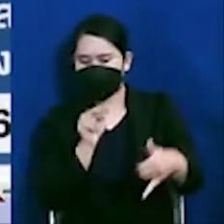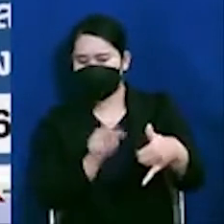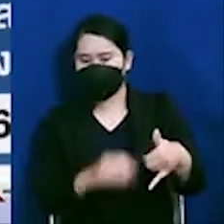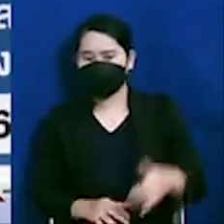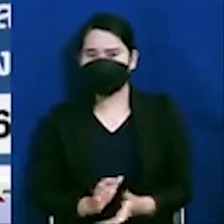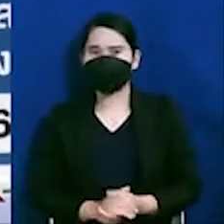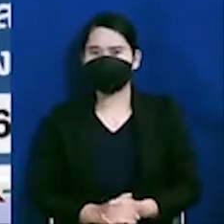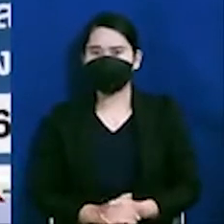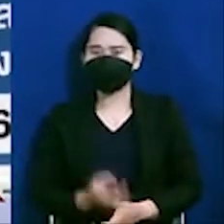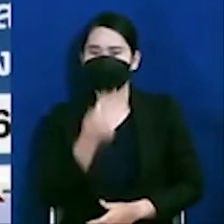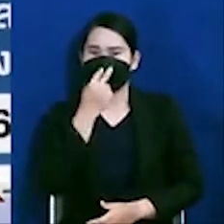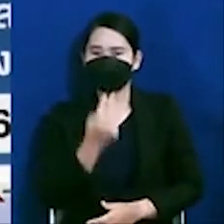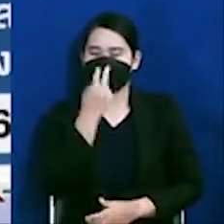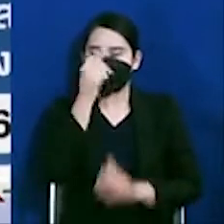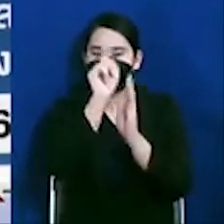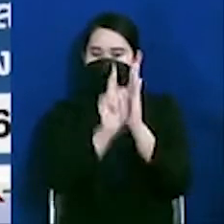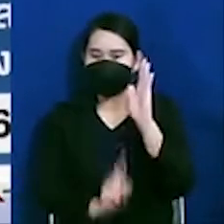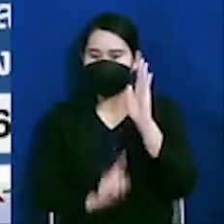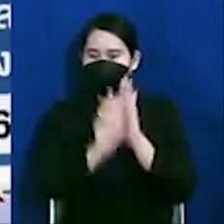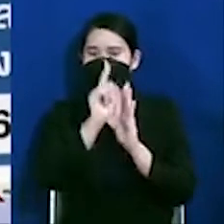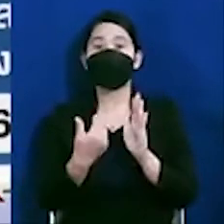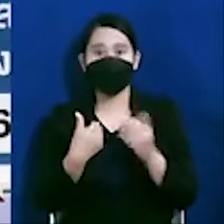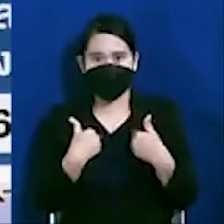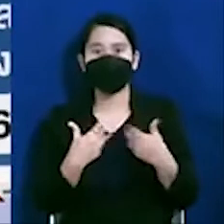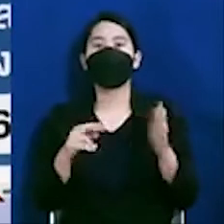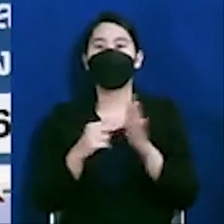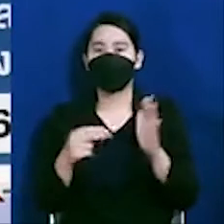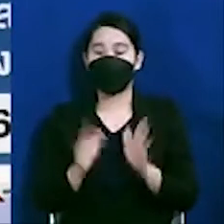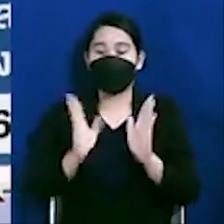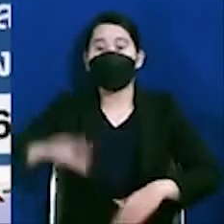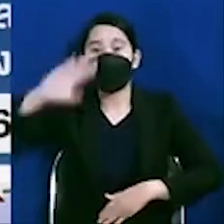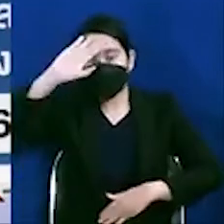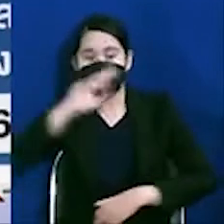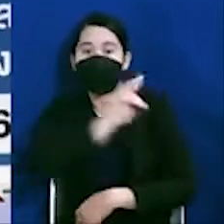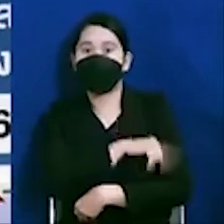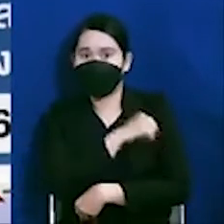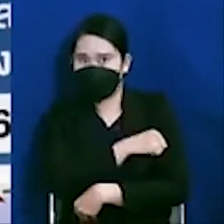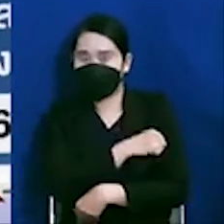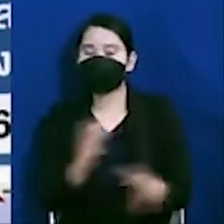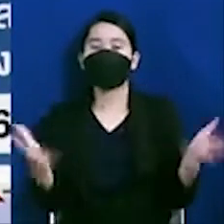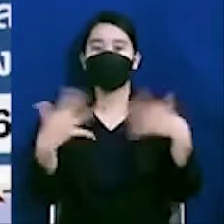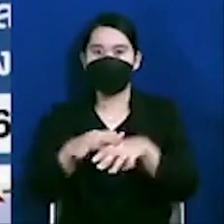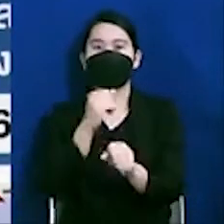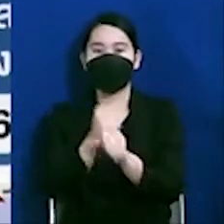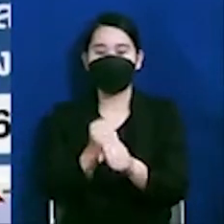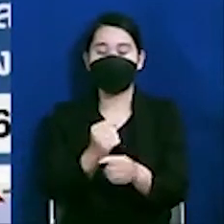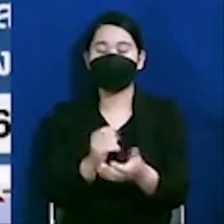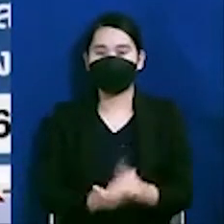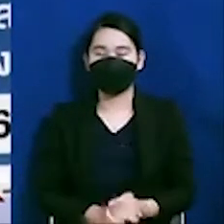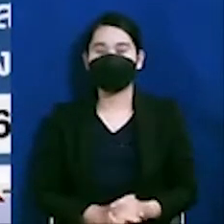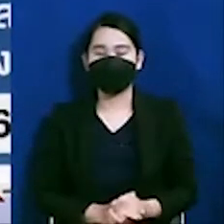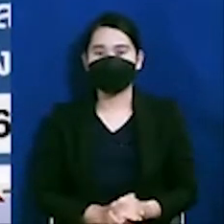ออกซิเจนต่ำไหมนะครับก็จะเป็นการที่ทำร่วมกันเนาะให้คนไทยทำและหมอช่วยประเมินนะครับนอกเหนือจากนั้นถ้าดูแล้ว